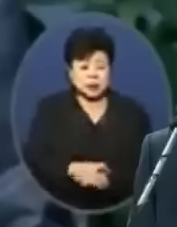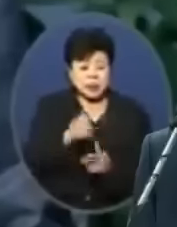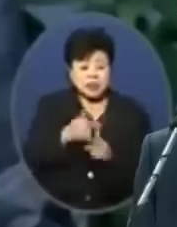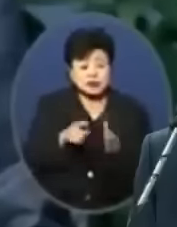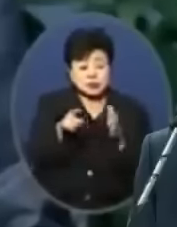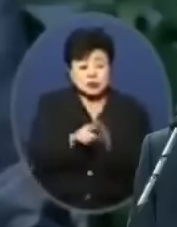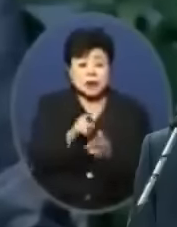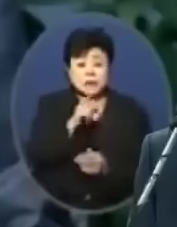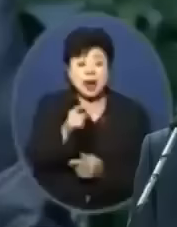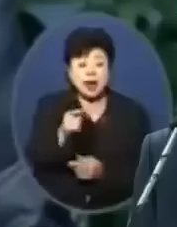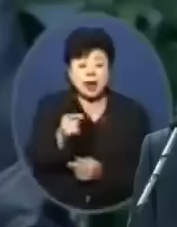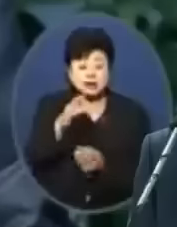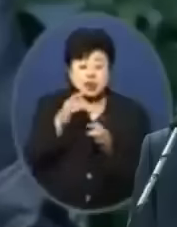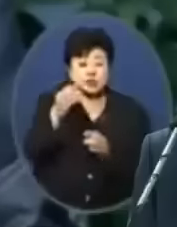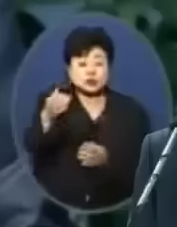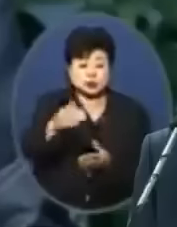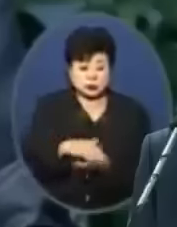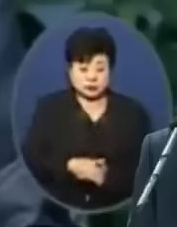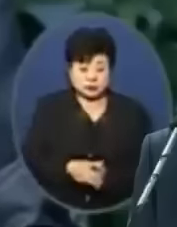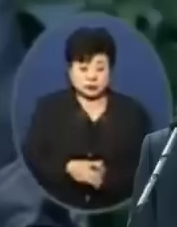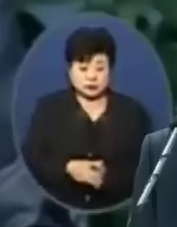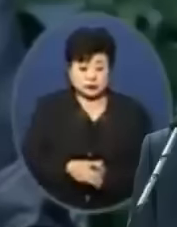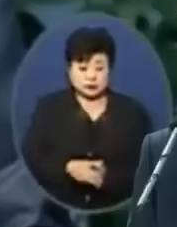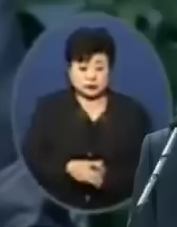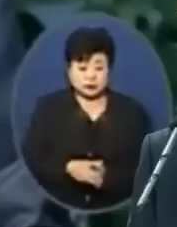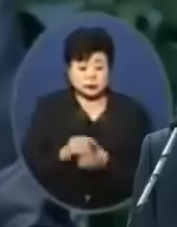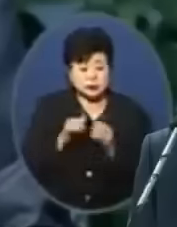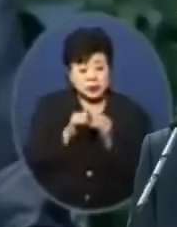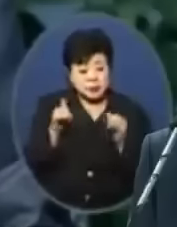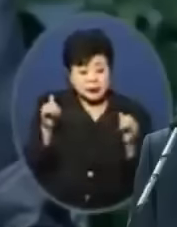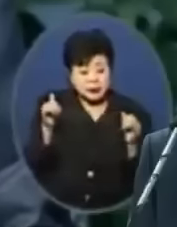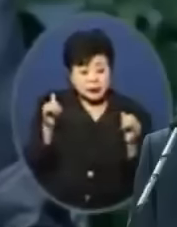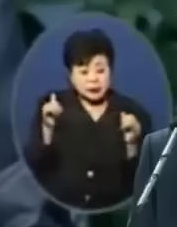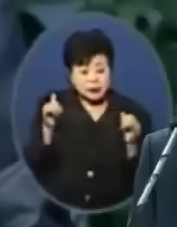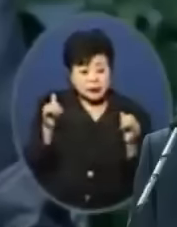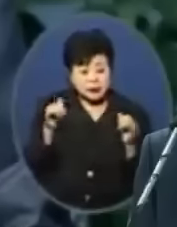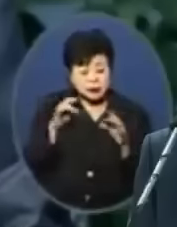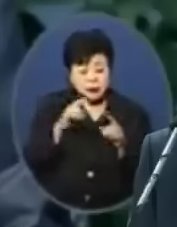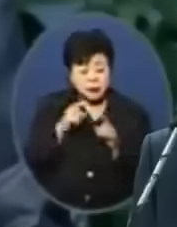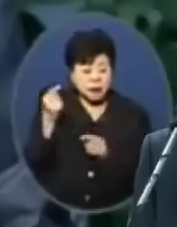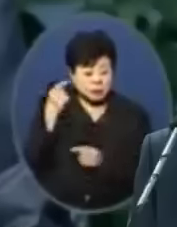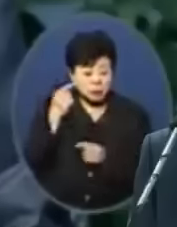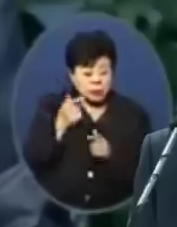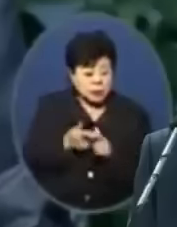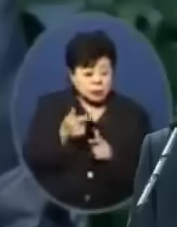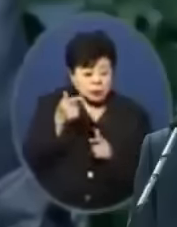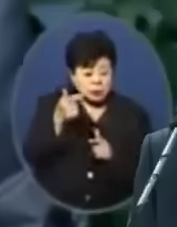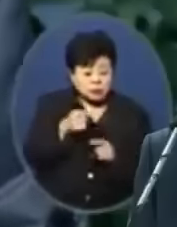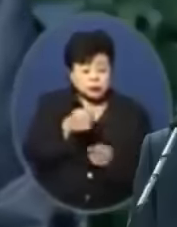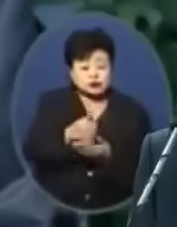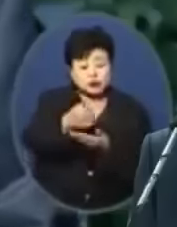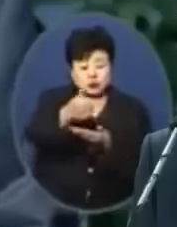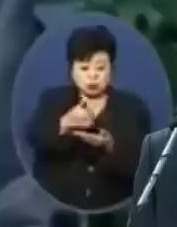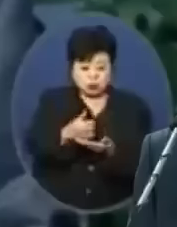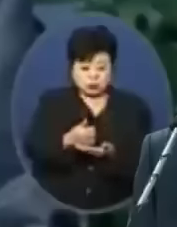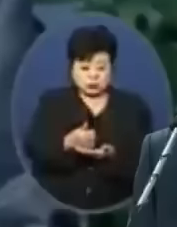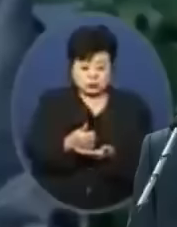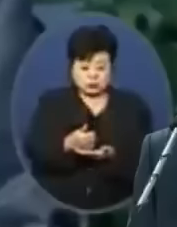예수 믿으라는 말씀을 전했어요. 이 사람이 그 전도자의 말을 듣고 예수를 구주로